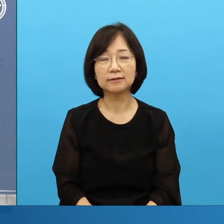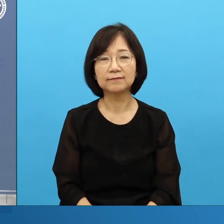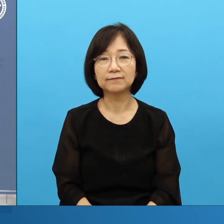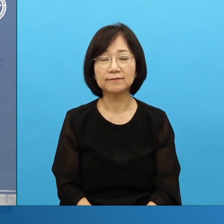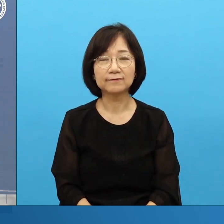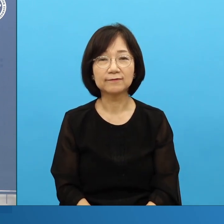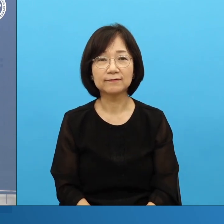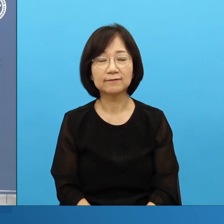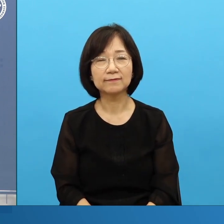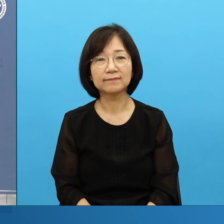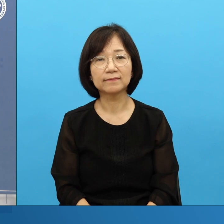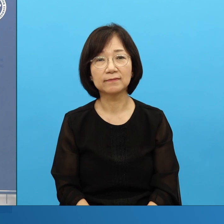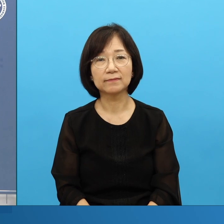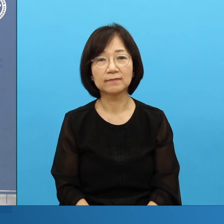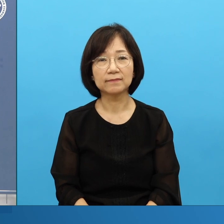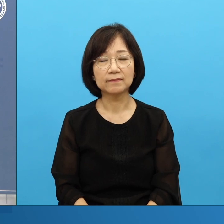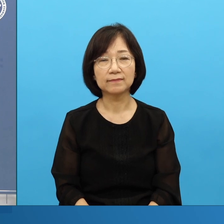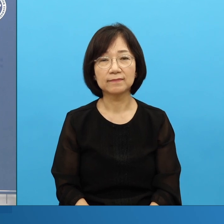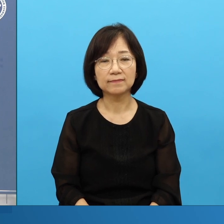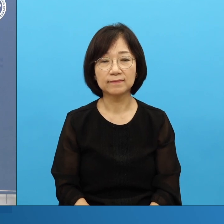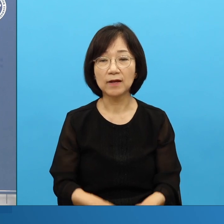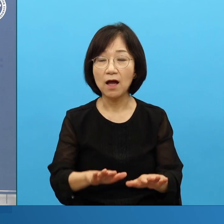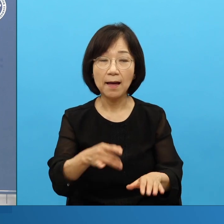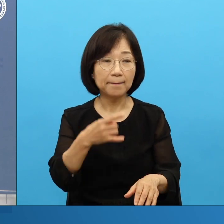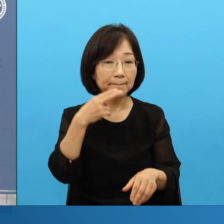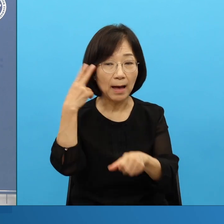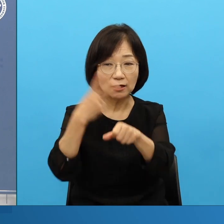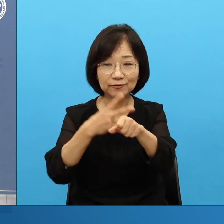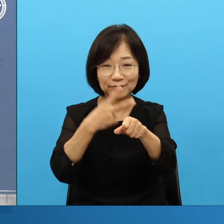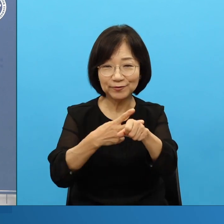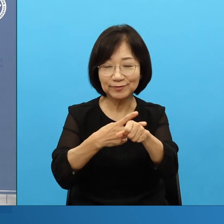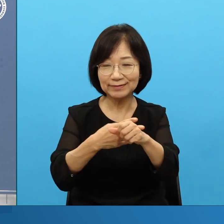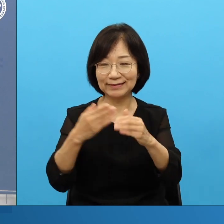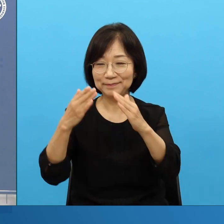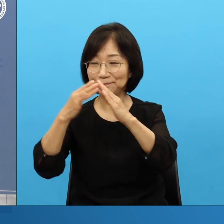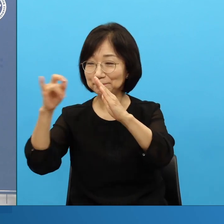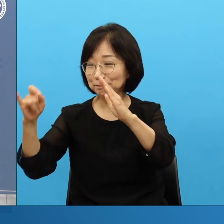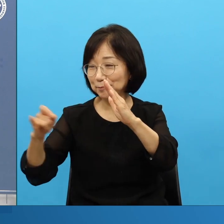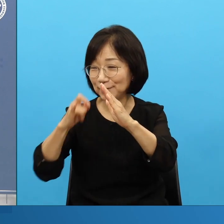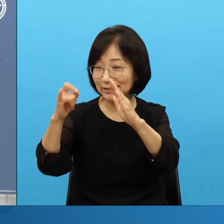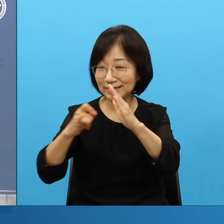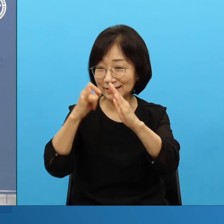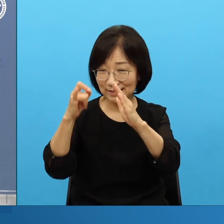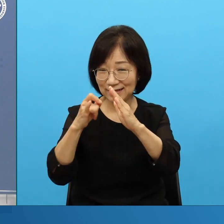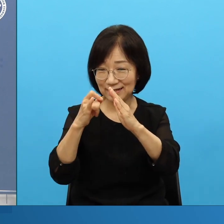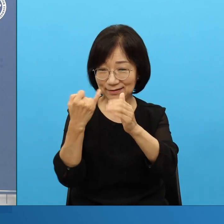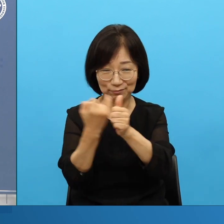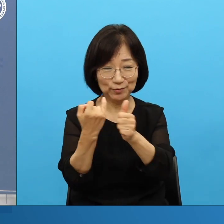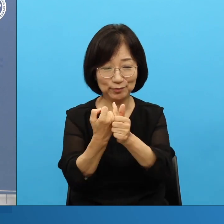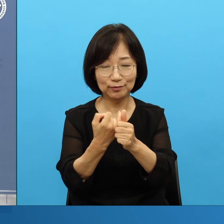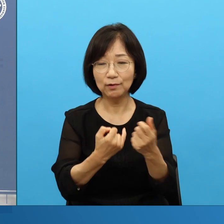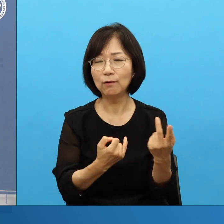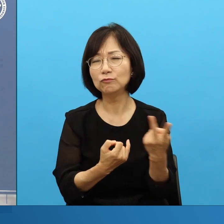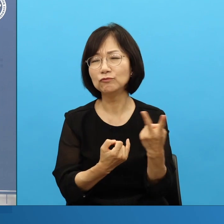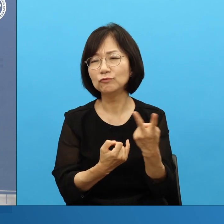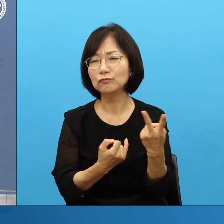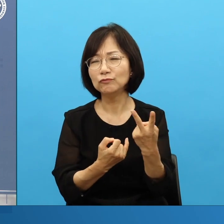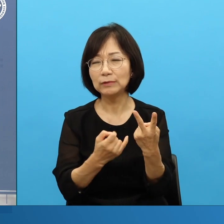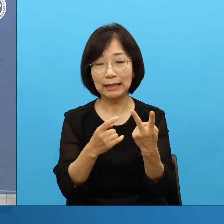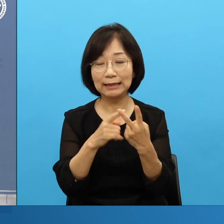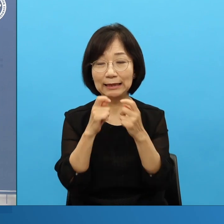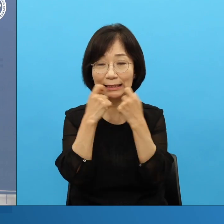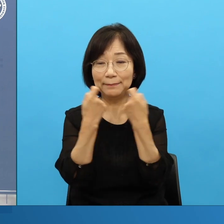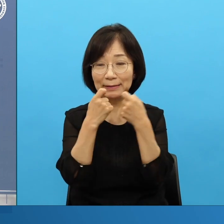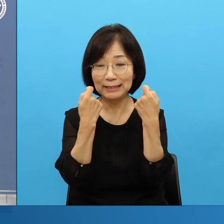여러분이 confessing. 굳게 붙잡아야 돼요. 바울하고 브리스가 부부 이 가정 두 가정이 다 바꾸고 계시죠. Grab firmly to this. It is this two family